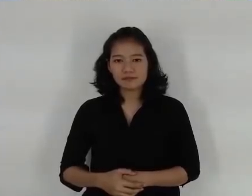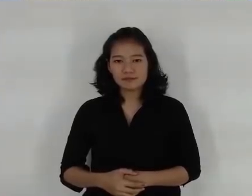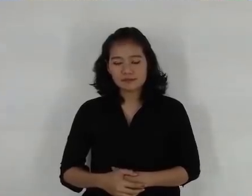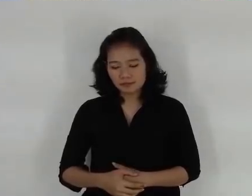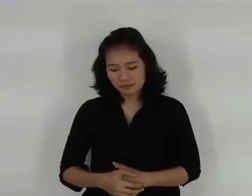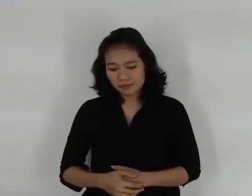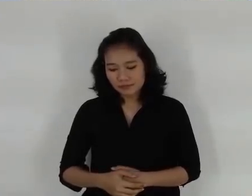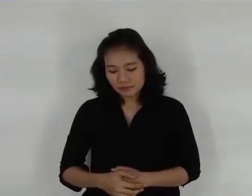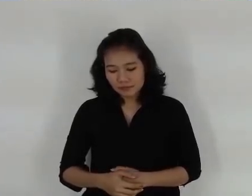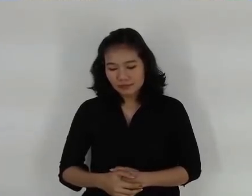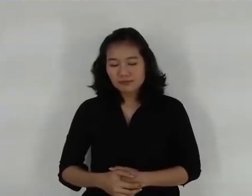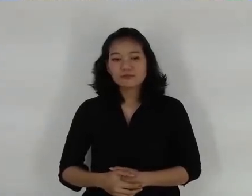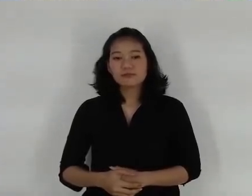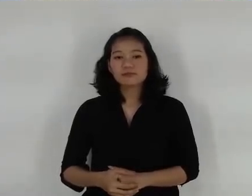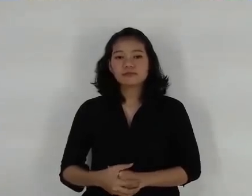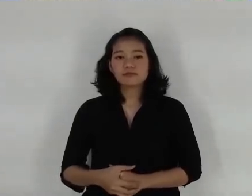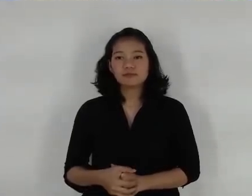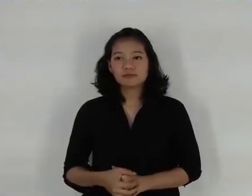Hai